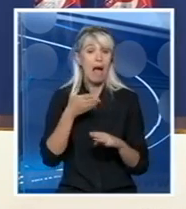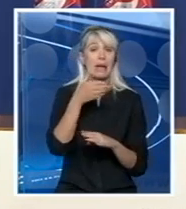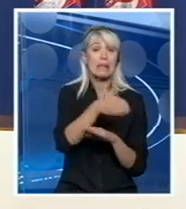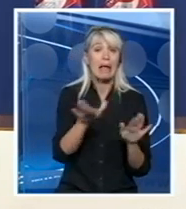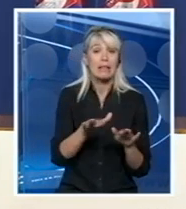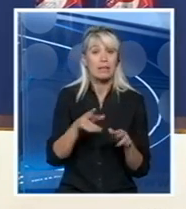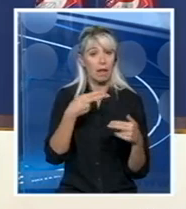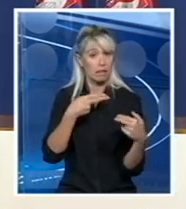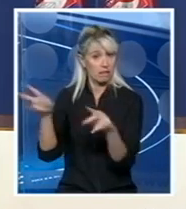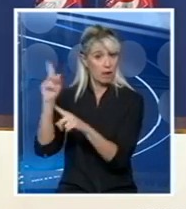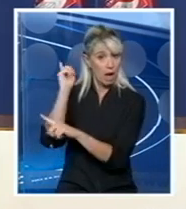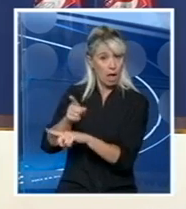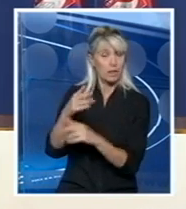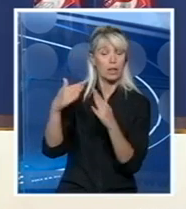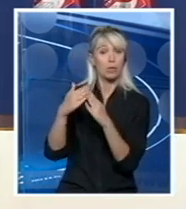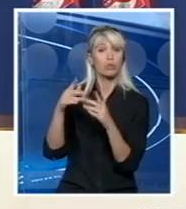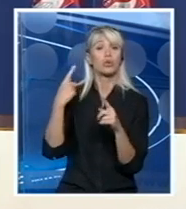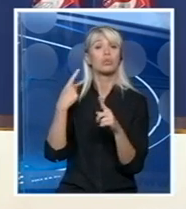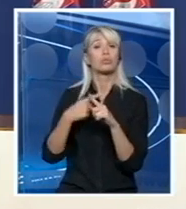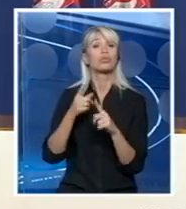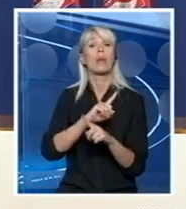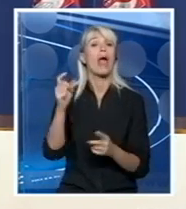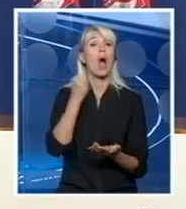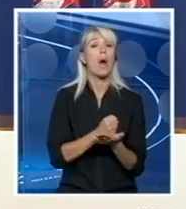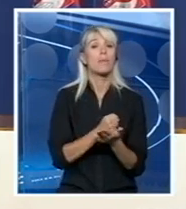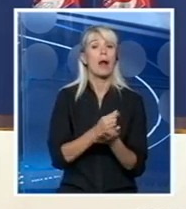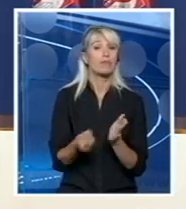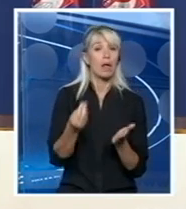neopravdane izostanke? Hvala. Hvala.